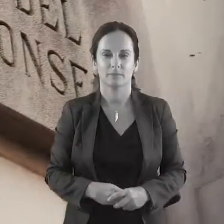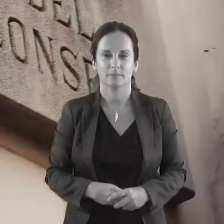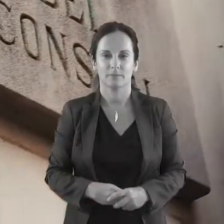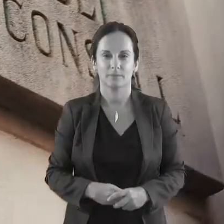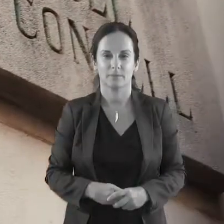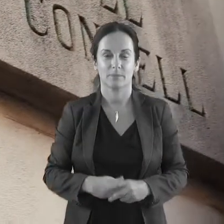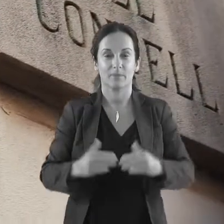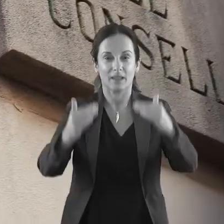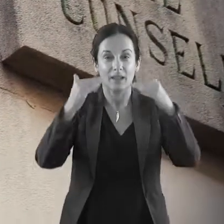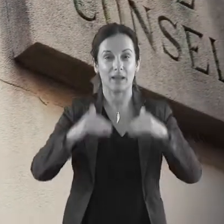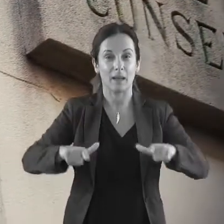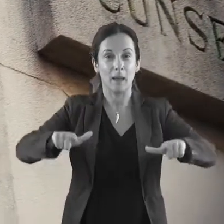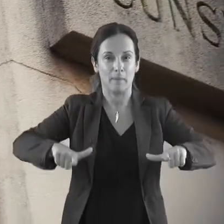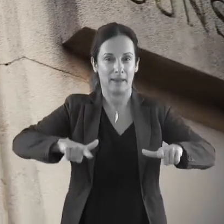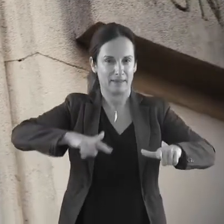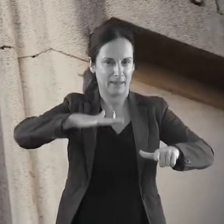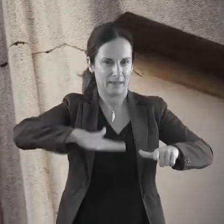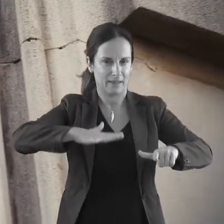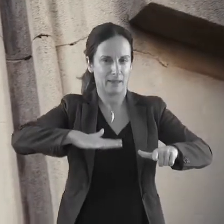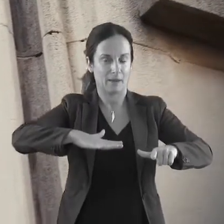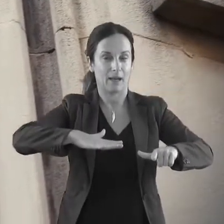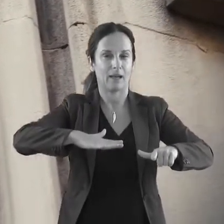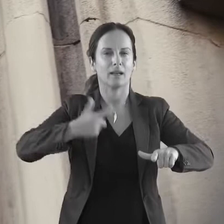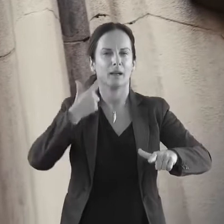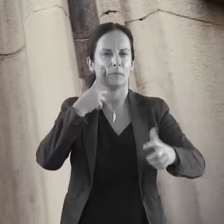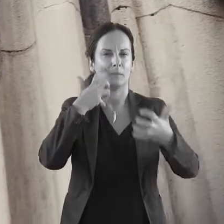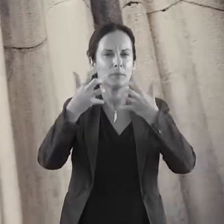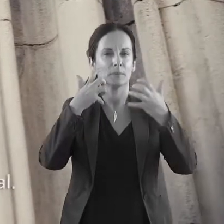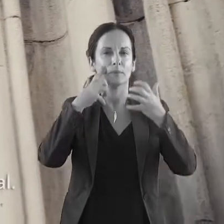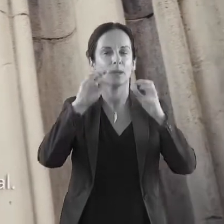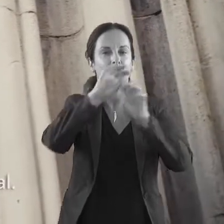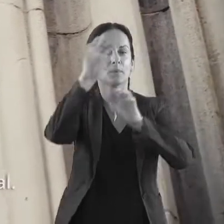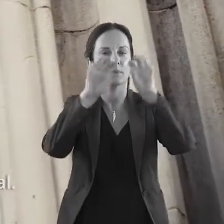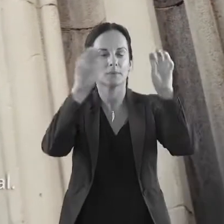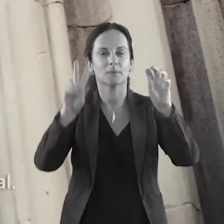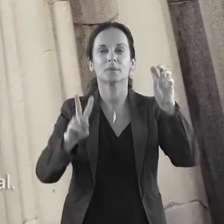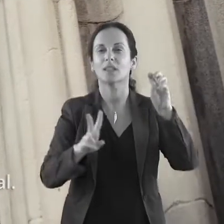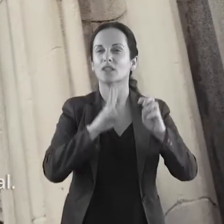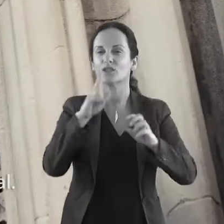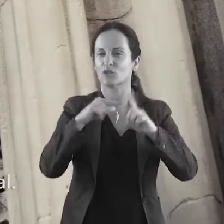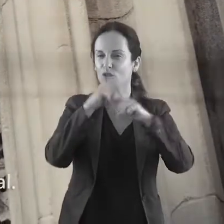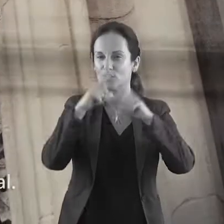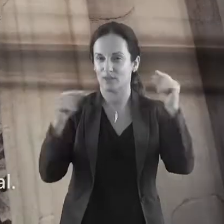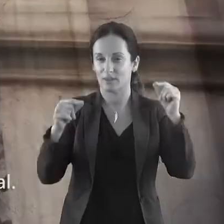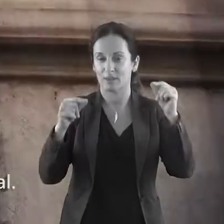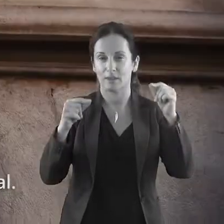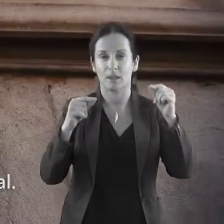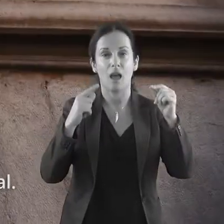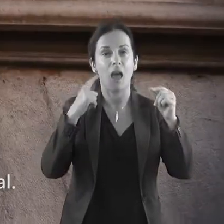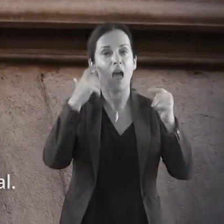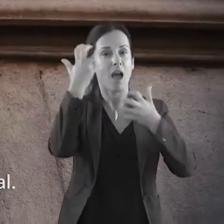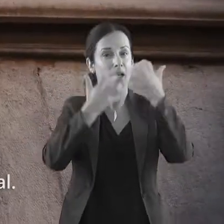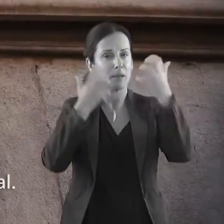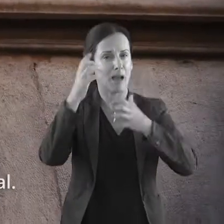Ja a la planta baixa de la façana cal destacar l'ornamentació de fullaraca, bèsties i animals fabulosos al voltant del